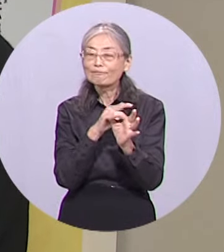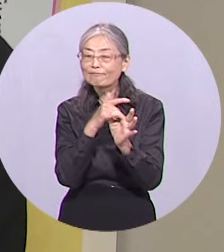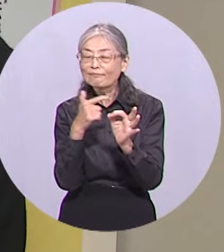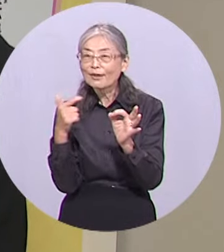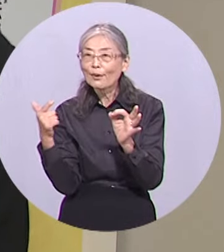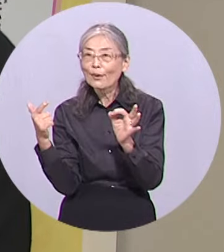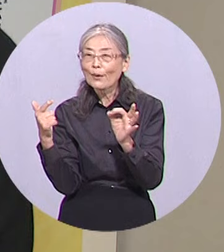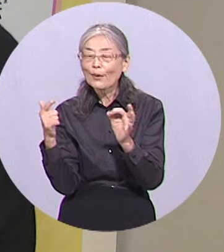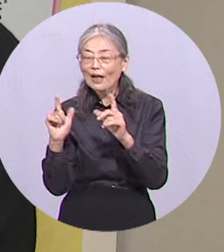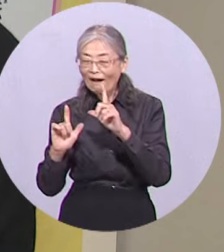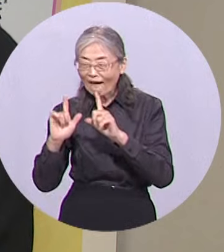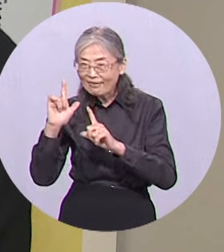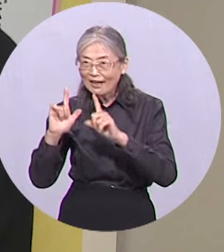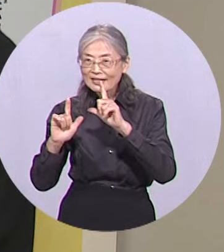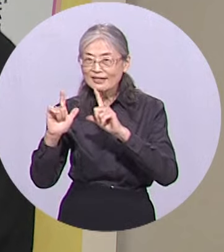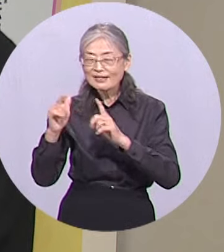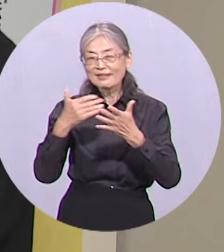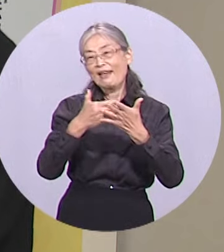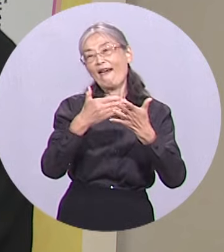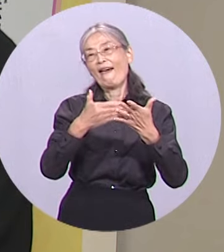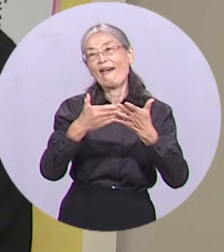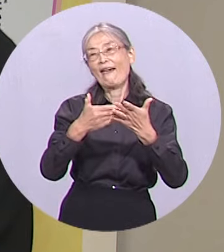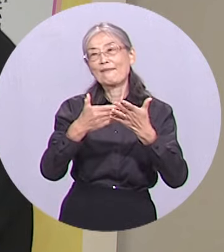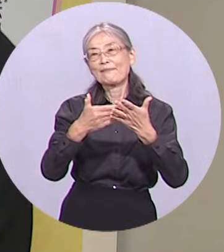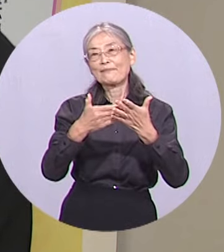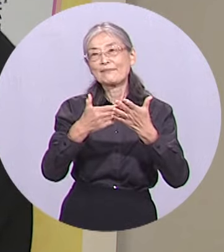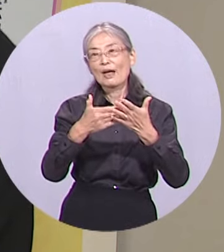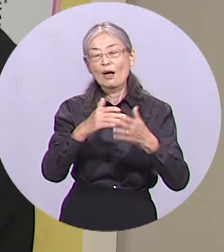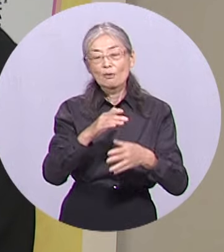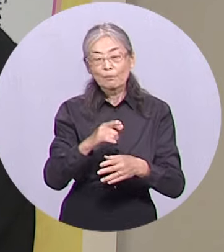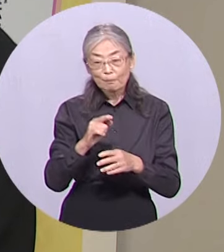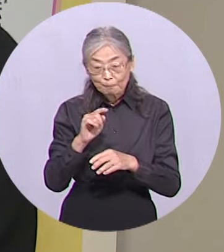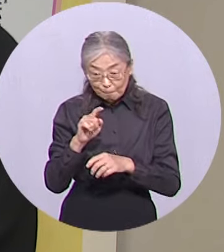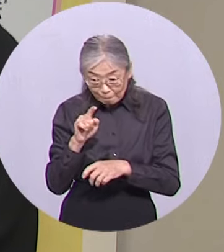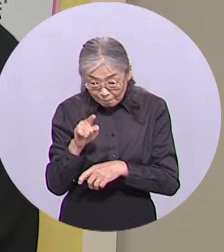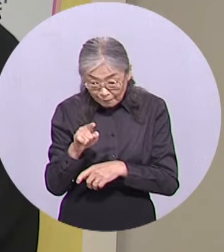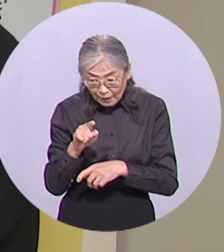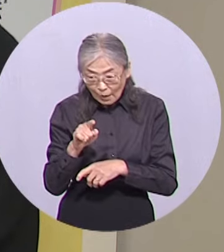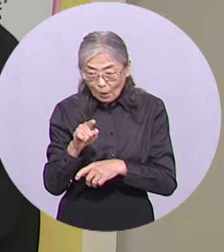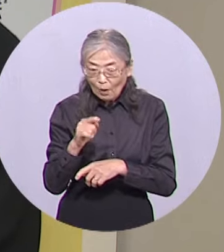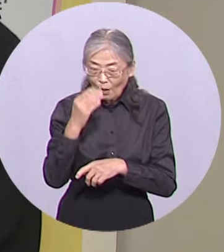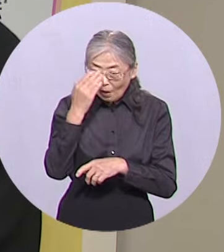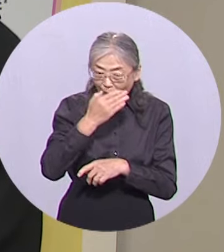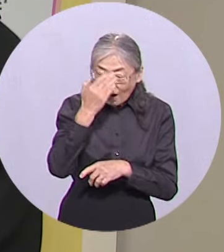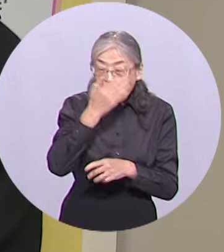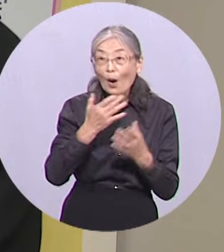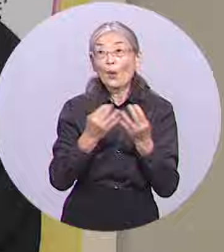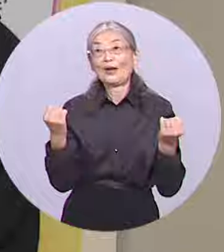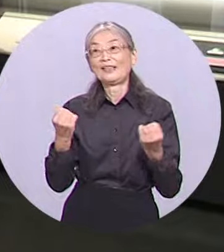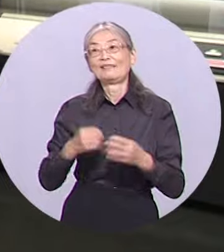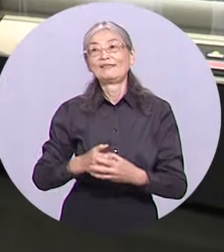な形や絵柄を持ったものがあって、よく見ると実は不思議がいっぱいなんですよ。